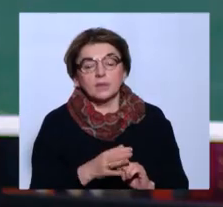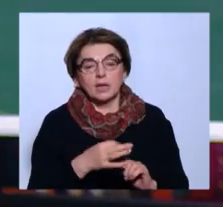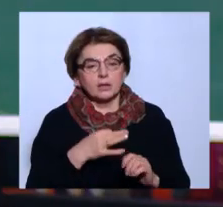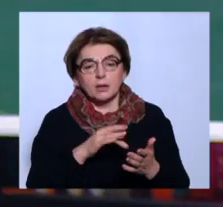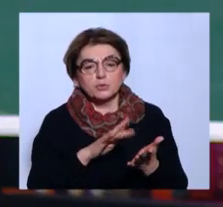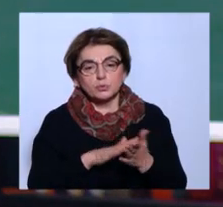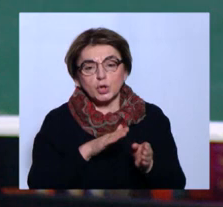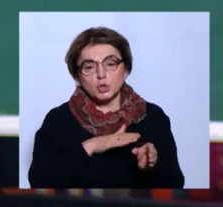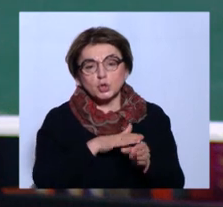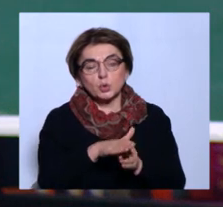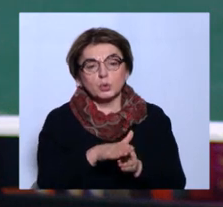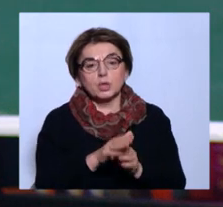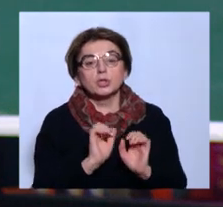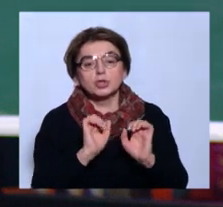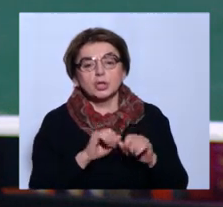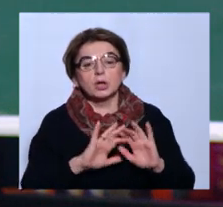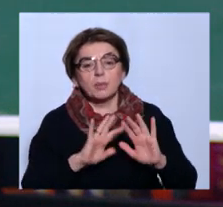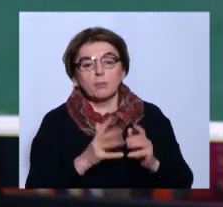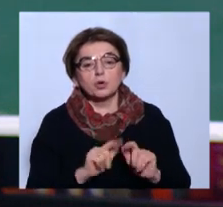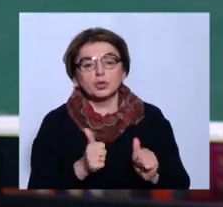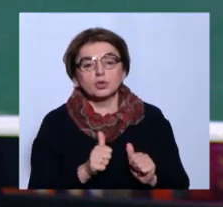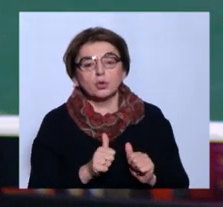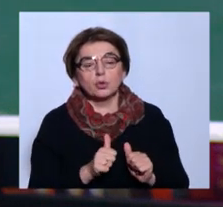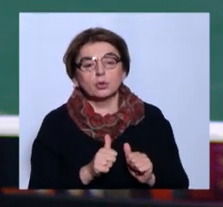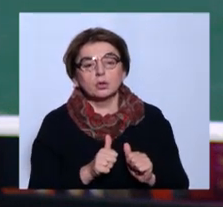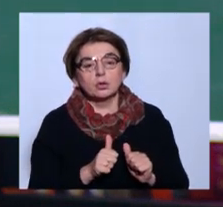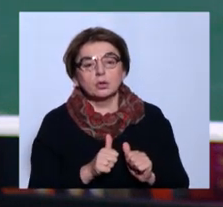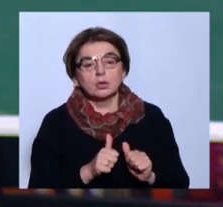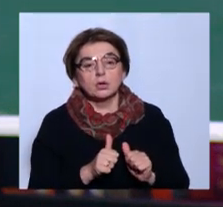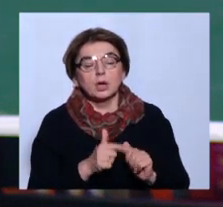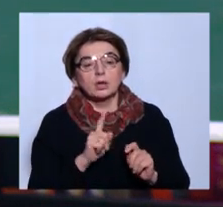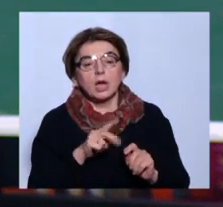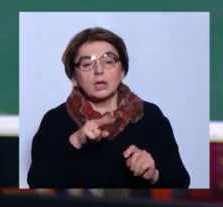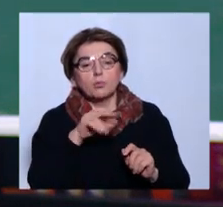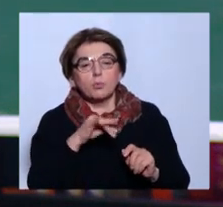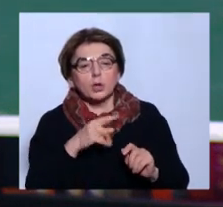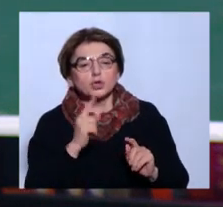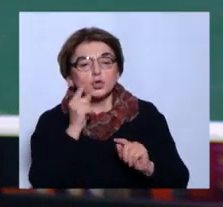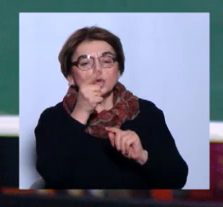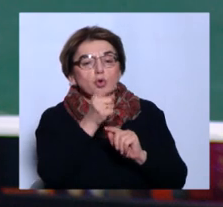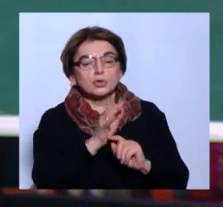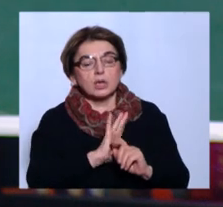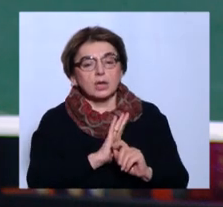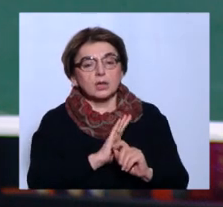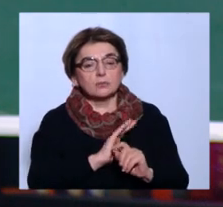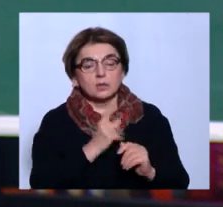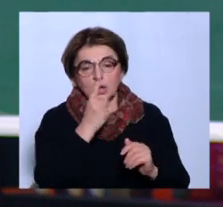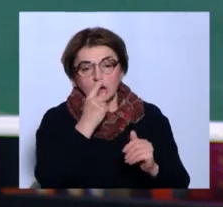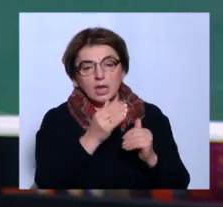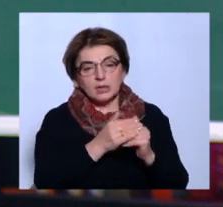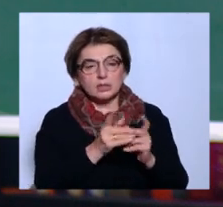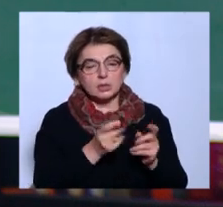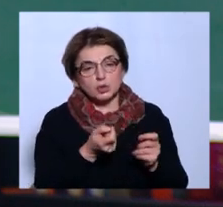სრული. შეიძლება მოხდეს ისე, რომ რაღაცა პოპულაციები არც ისე შორს იყვნენ დაუშვათ ერთმანეთისაგან და